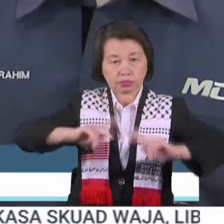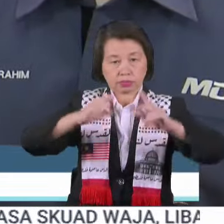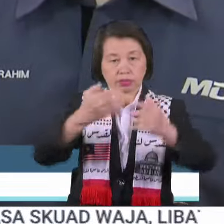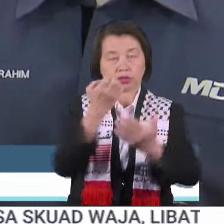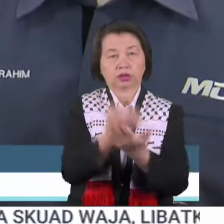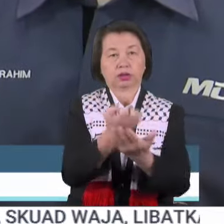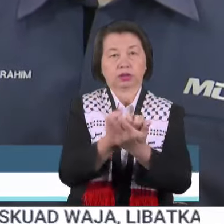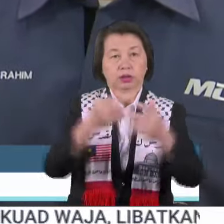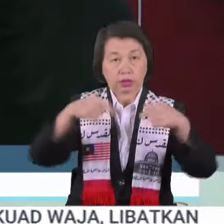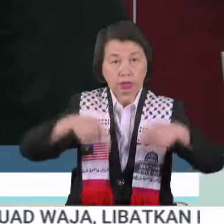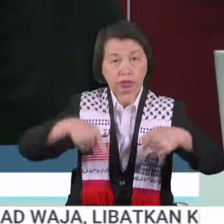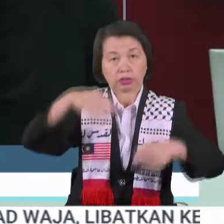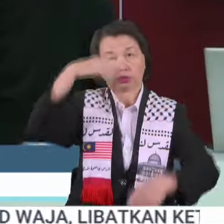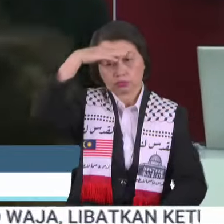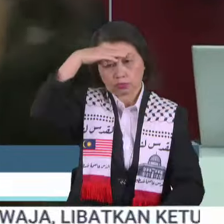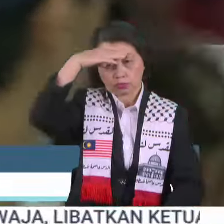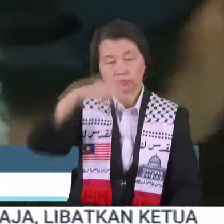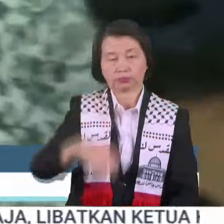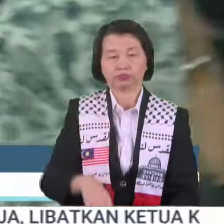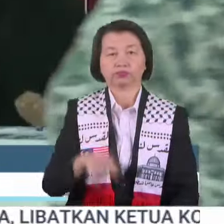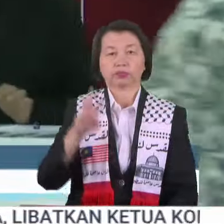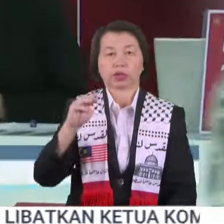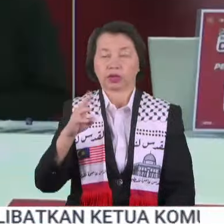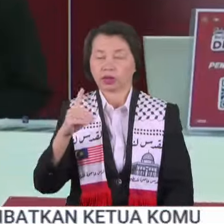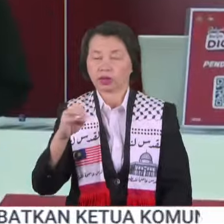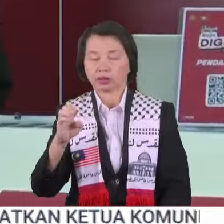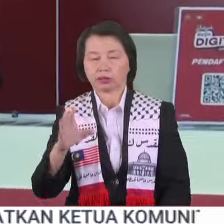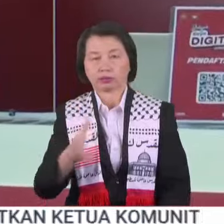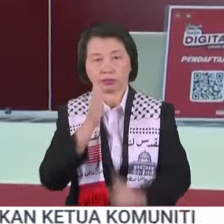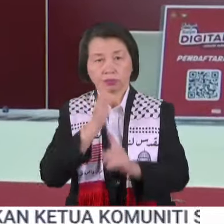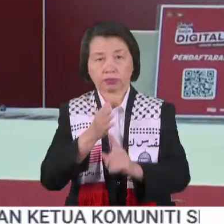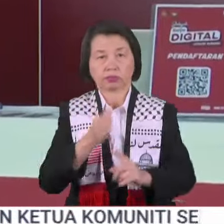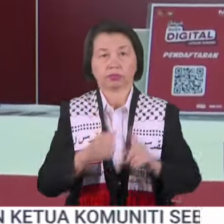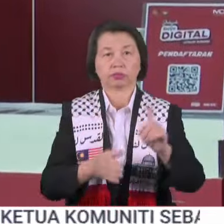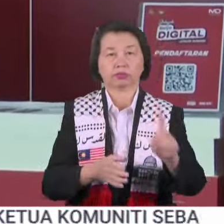ekonomi dalam negeri Johor. MDEC menyasarkan sehingga